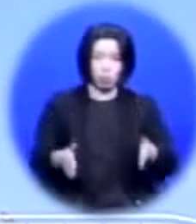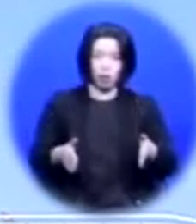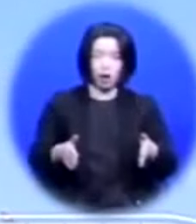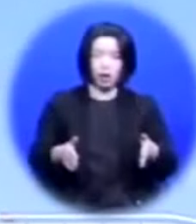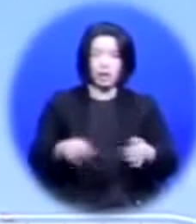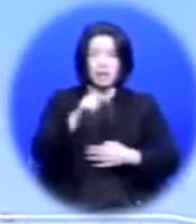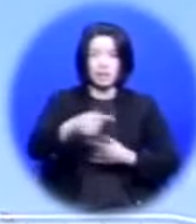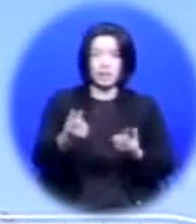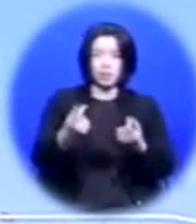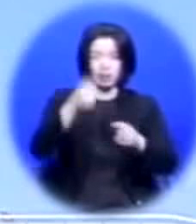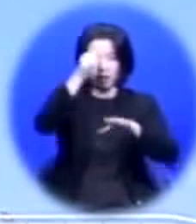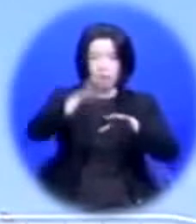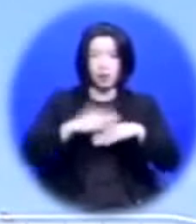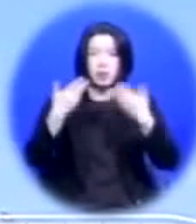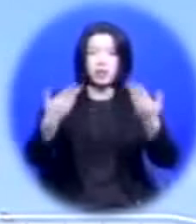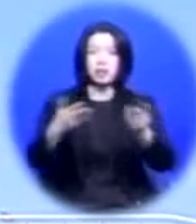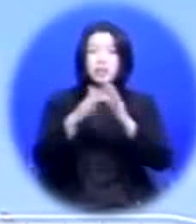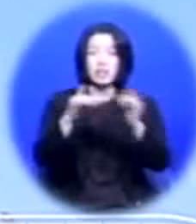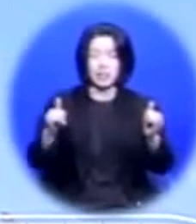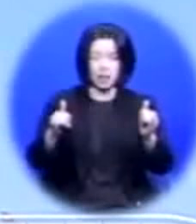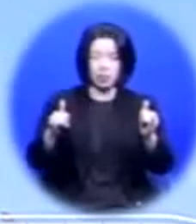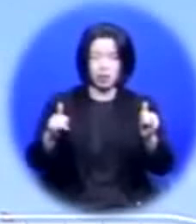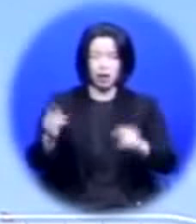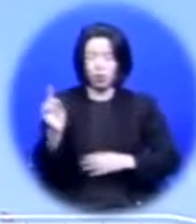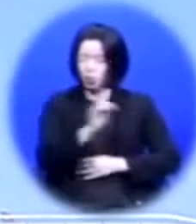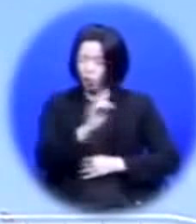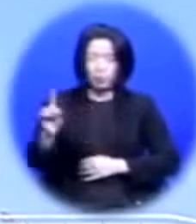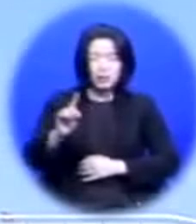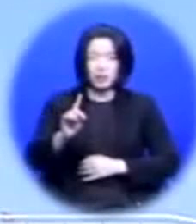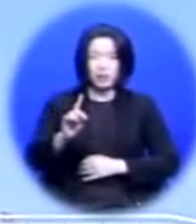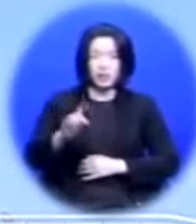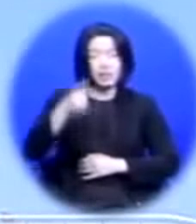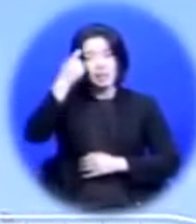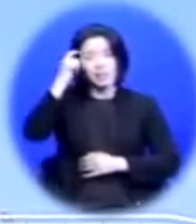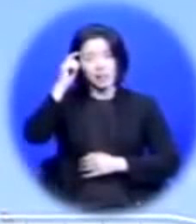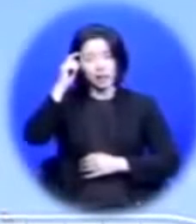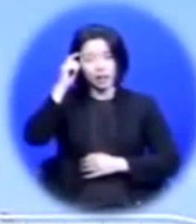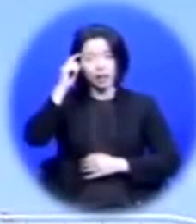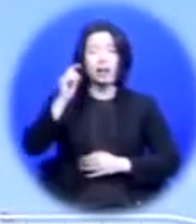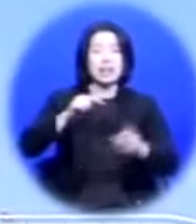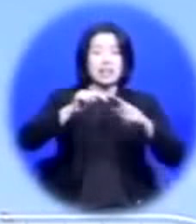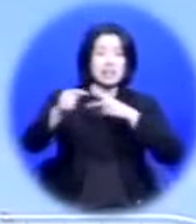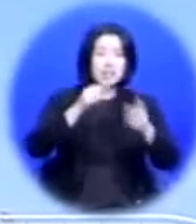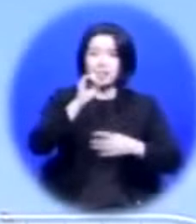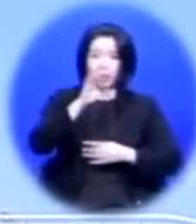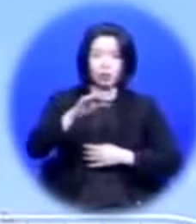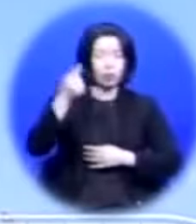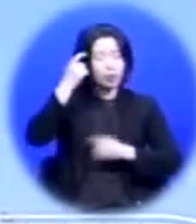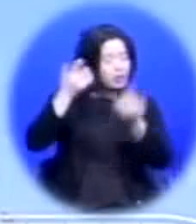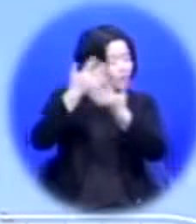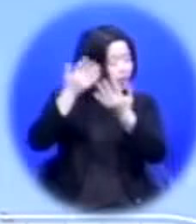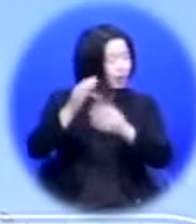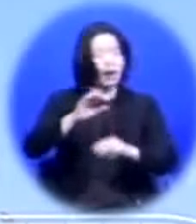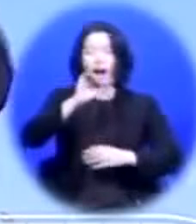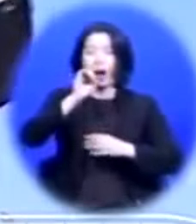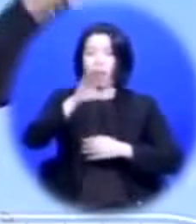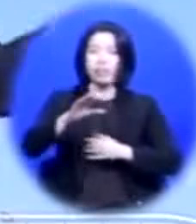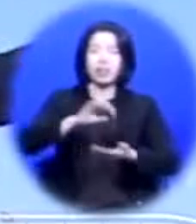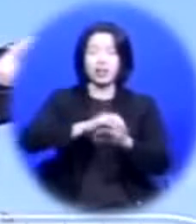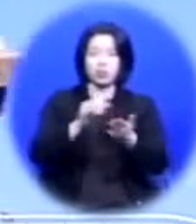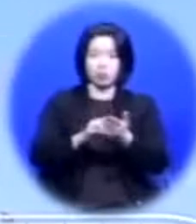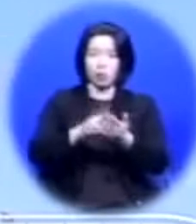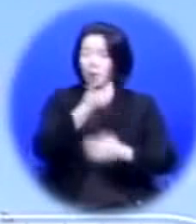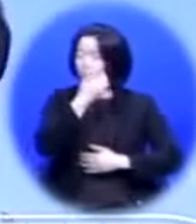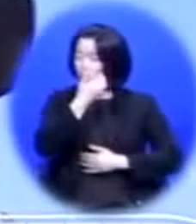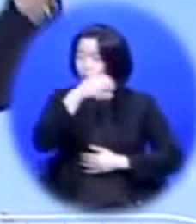이렇게 예배드릴 사람이라고는 도무지 정말 이해가 안 되고 상상도 안 될 정도로 부끄러운